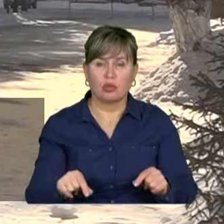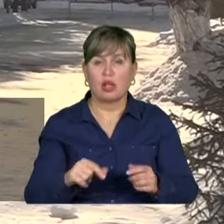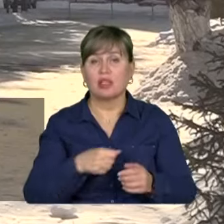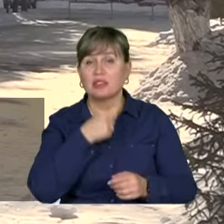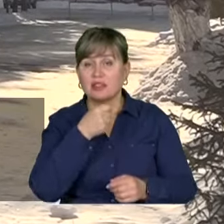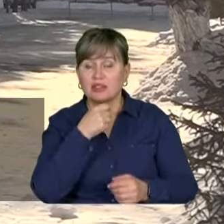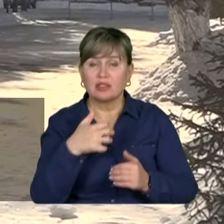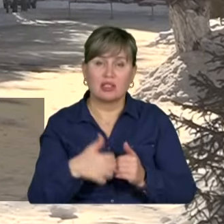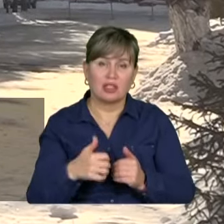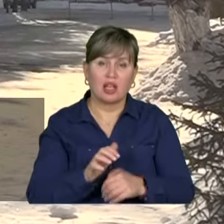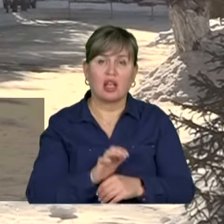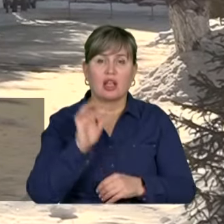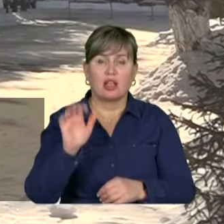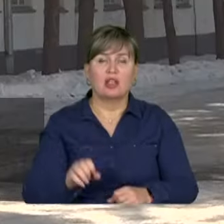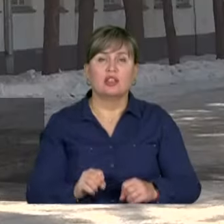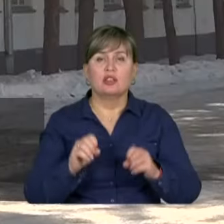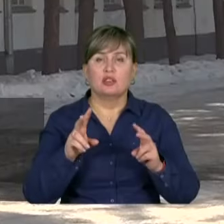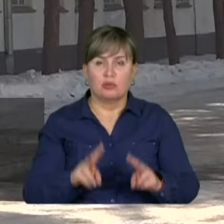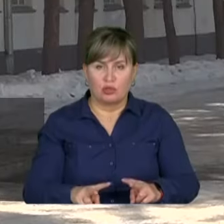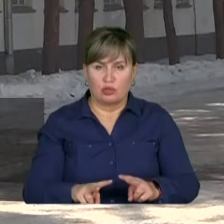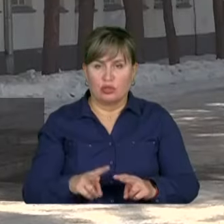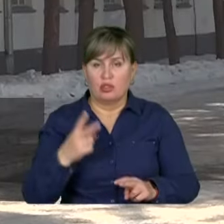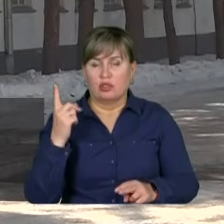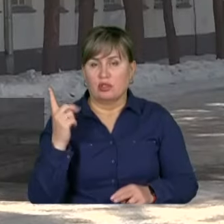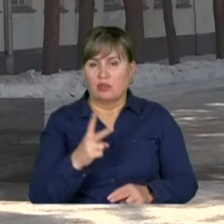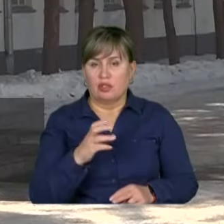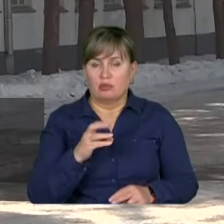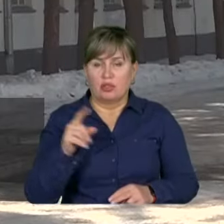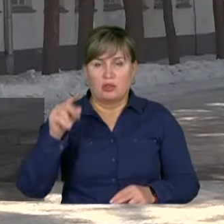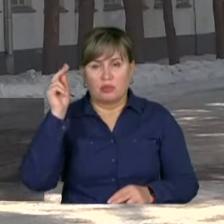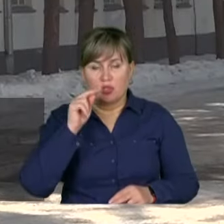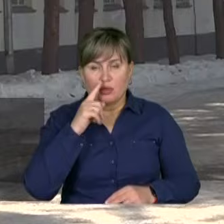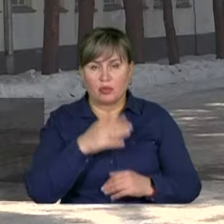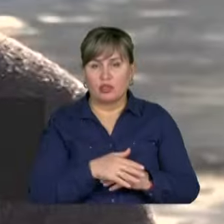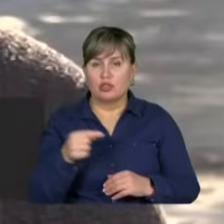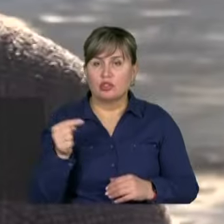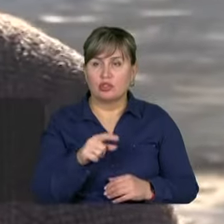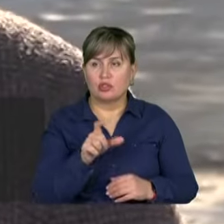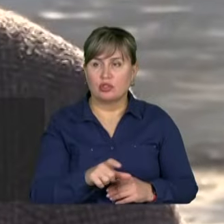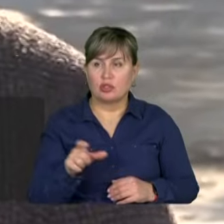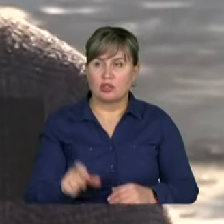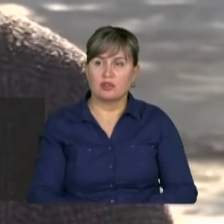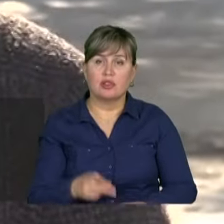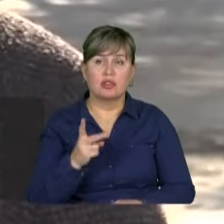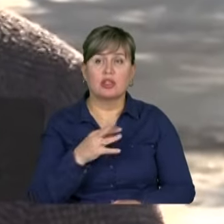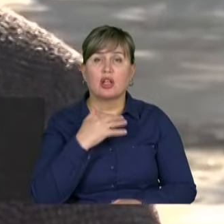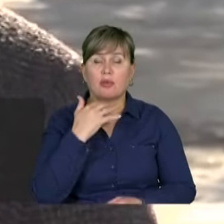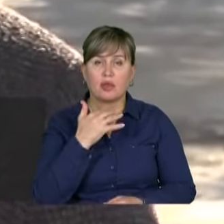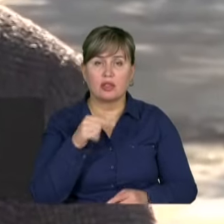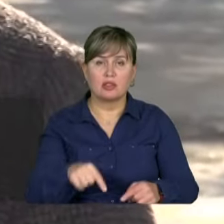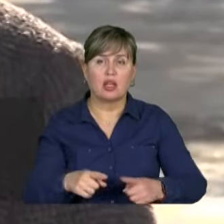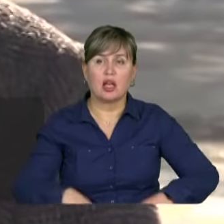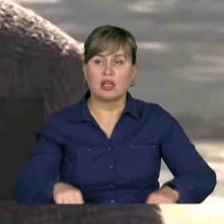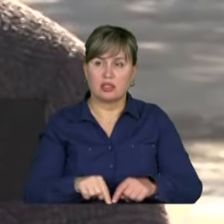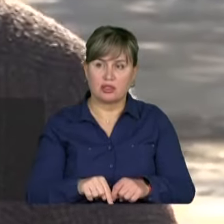и старшего звена отправили в специализированную. В 2 смены там занимается почти 1000 человек. Для 5 классов здесь